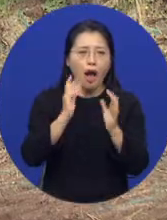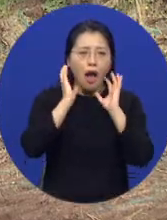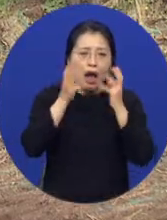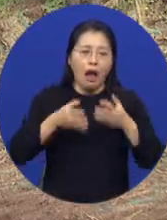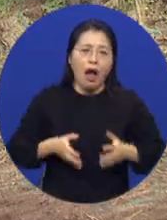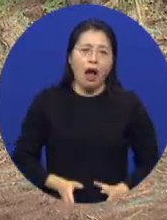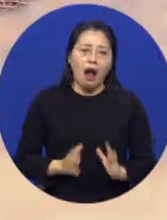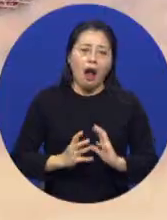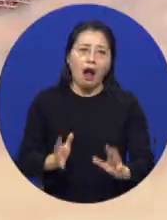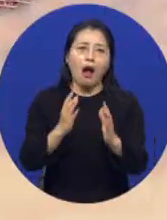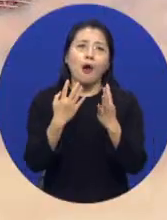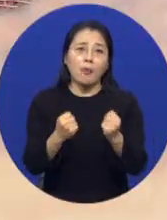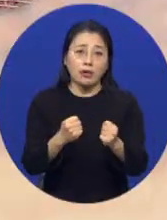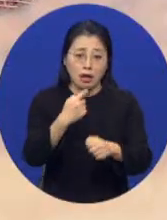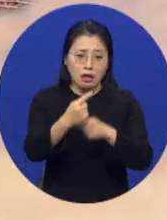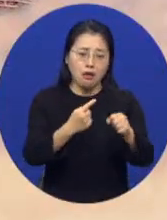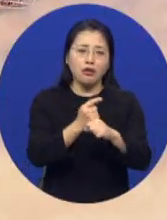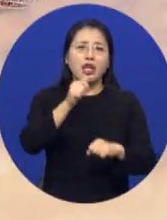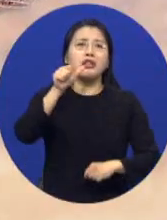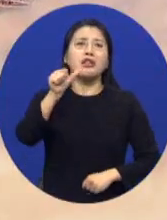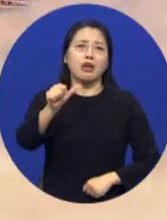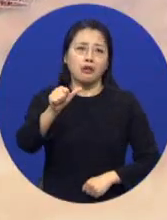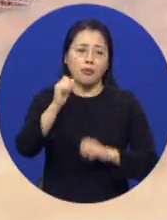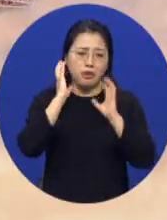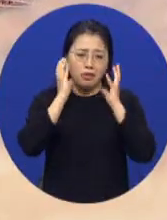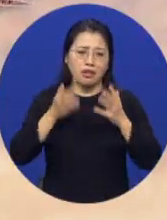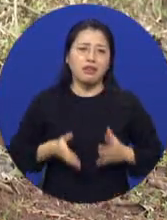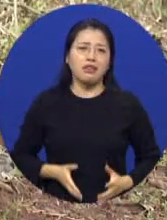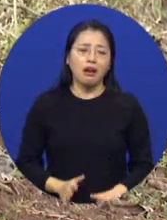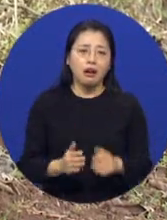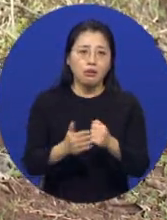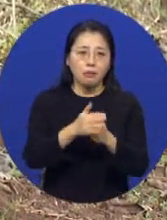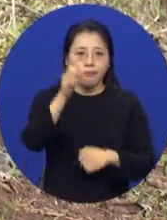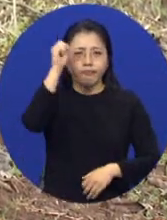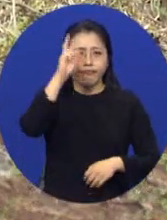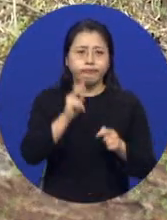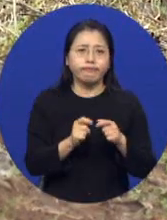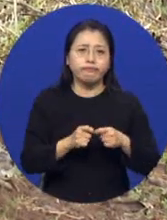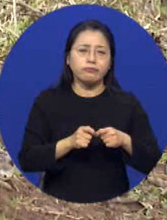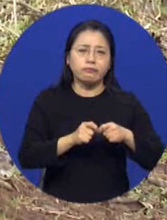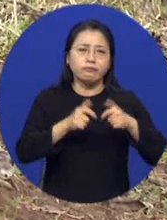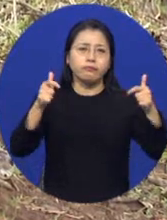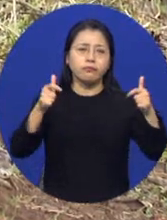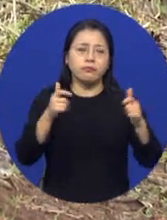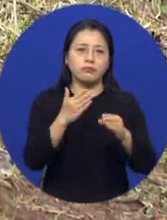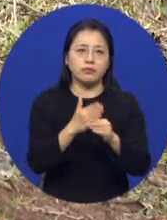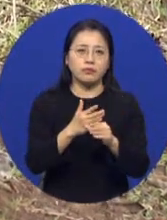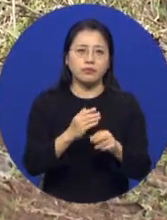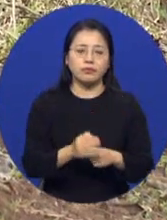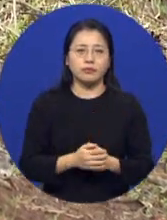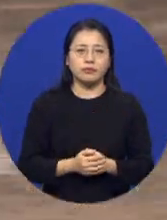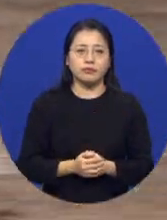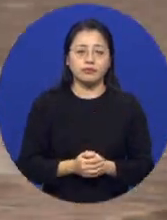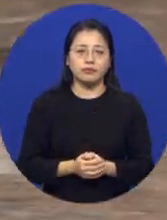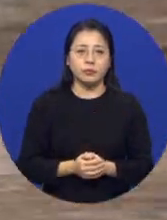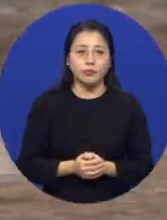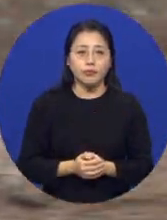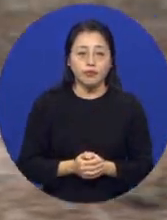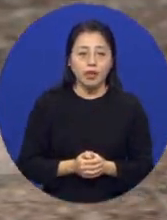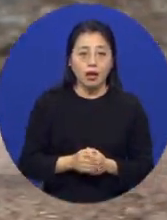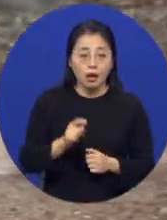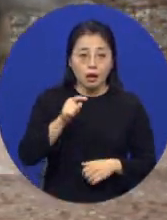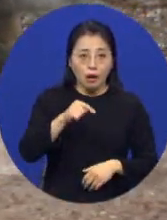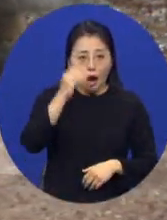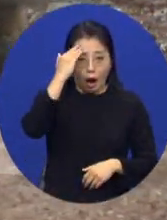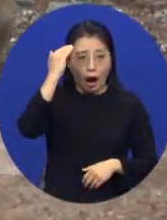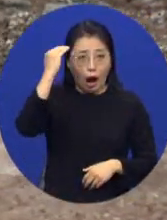번식력 한 해 5차례 정도 새끼를 낳기 때문에 개체수가 기하급수적으로 늘고 있는 겁니다 고유종이